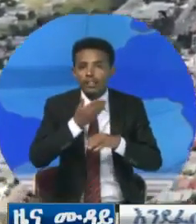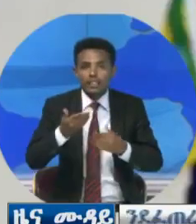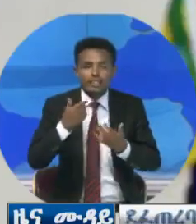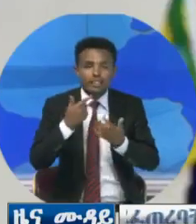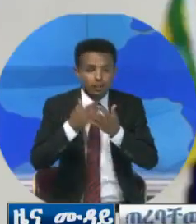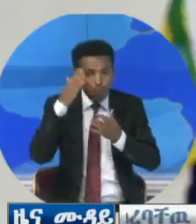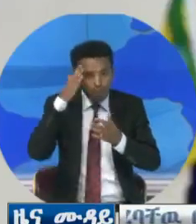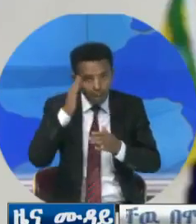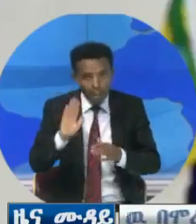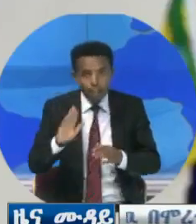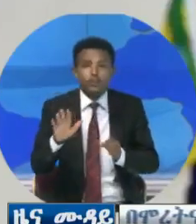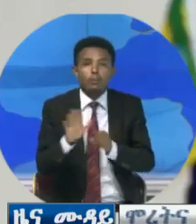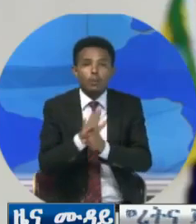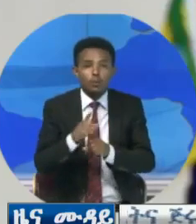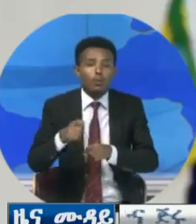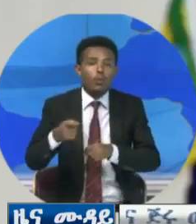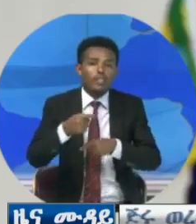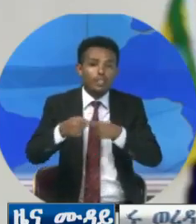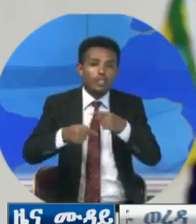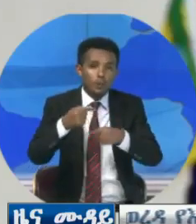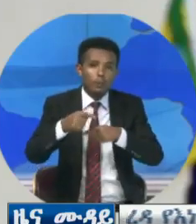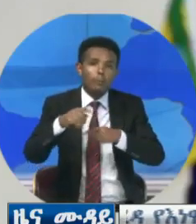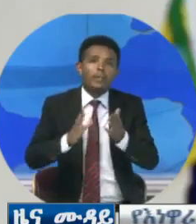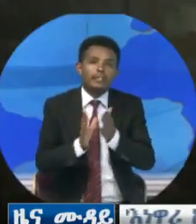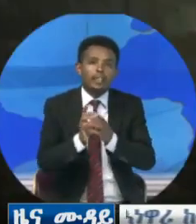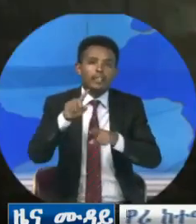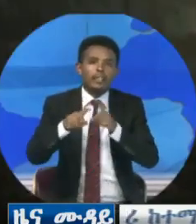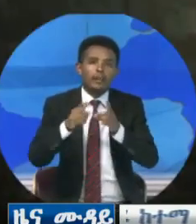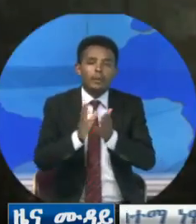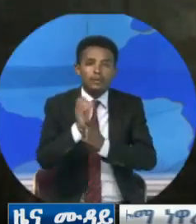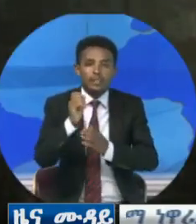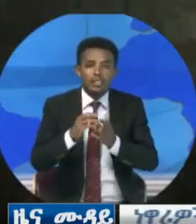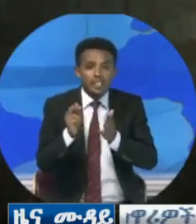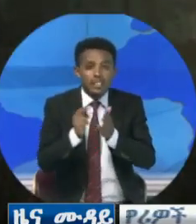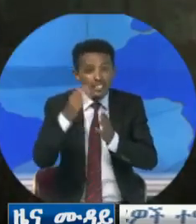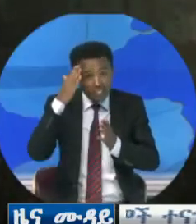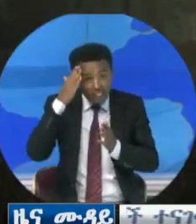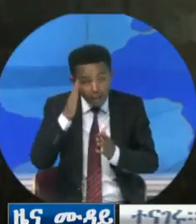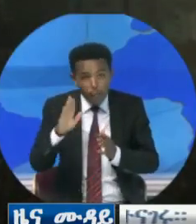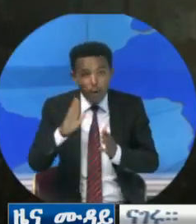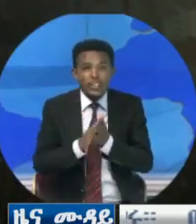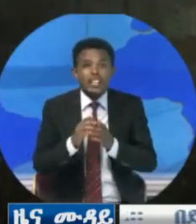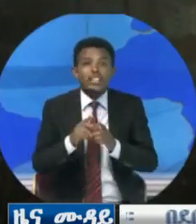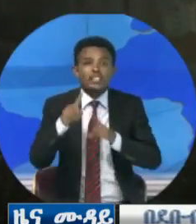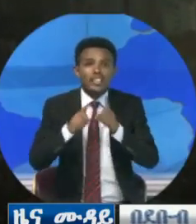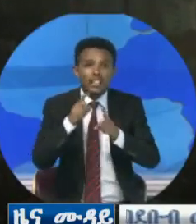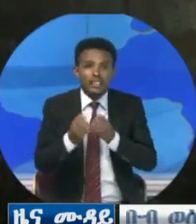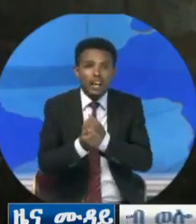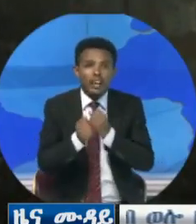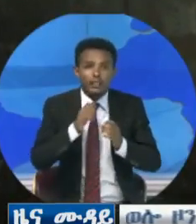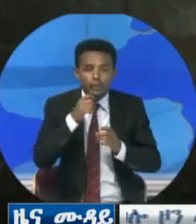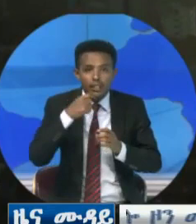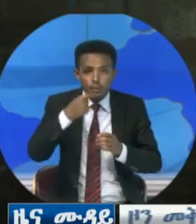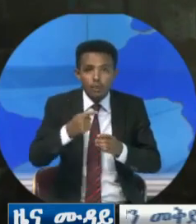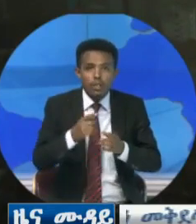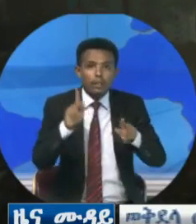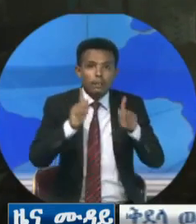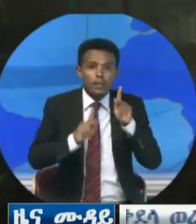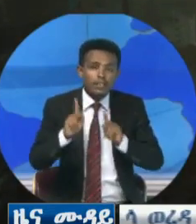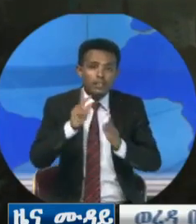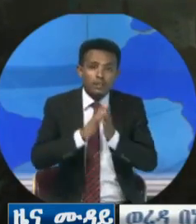እሱም ማያውቀው ተሞልቶ ከሆነ ሄዶ መጠየቅ መብት ነው። ህግና ለማወቅ ከተጠያቂነት አያድንም እንዲሉ ህብረተሰቡ በደመ